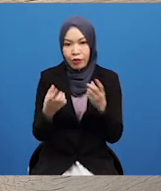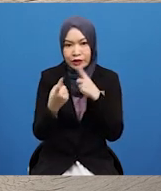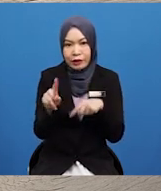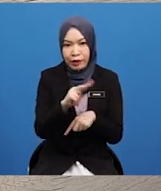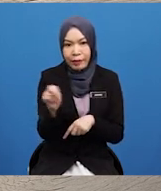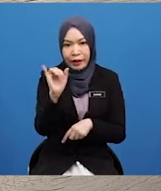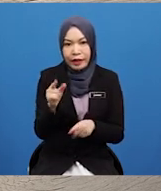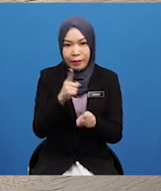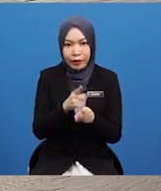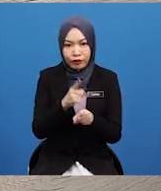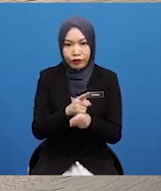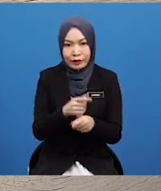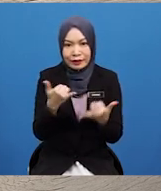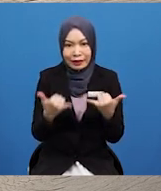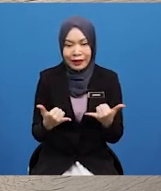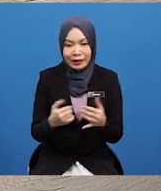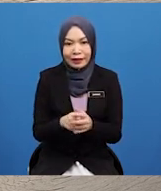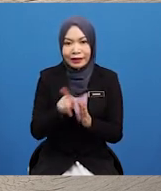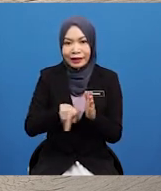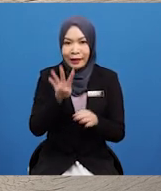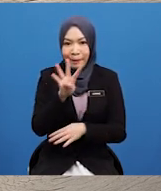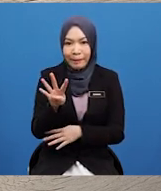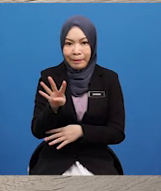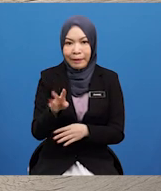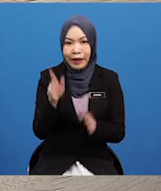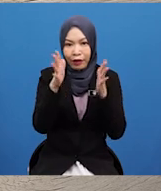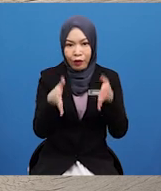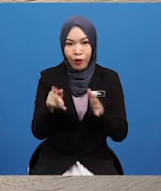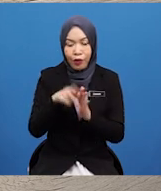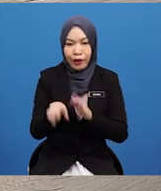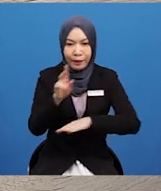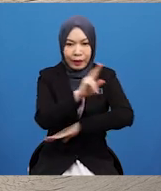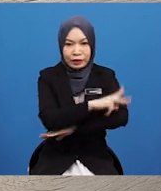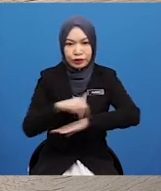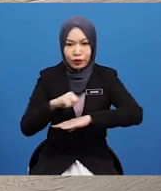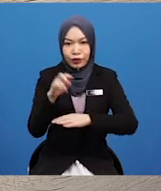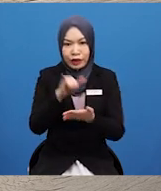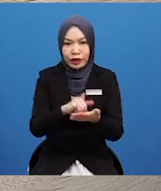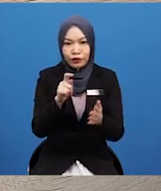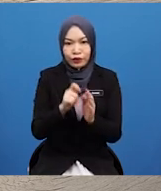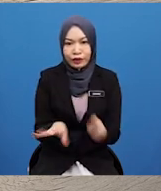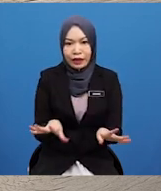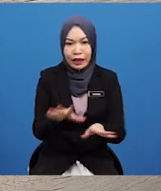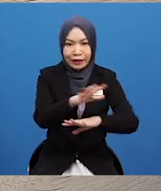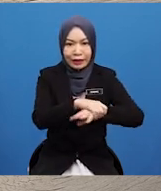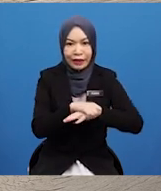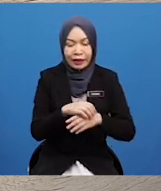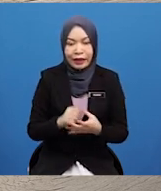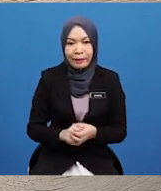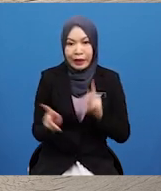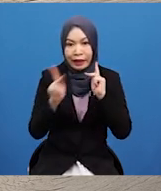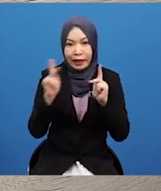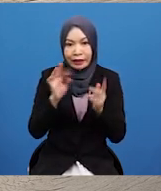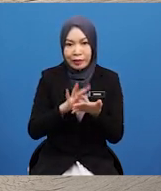Jawapan A. Keempat orang perompak itu telah ditangkap. Kata bilangan keempat dalam ayat